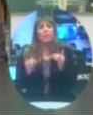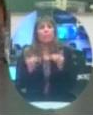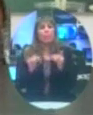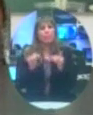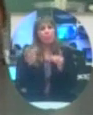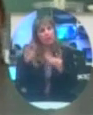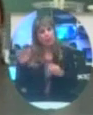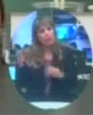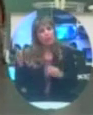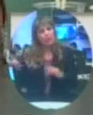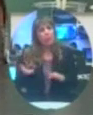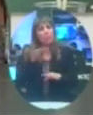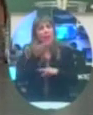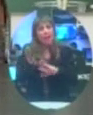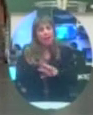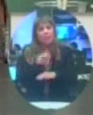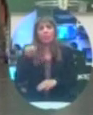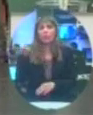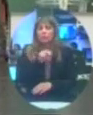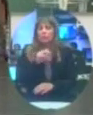רמה גבוהה יותר מבחינה